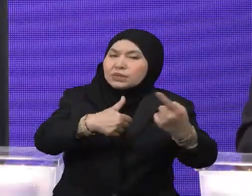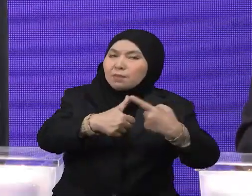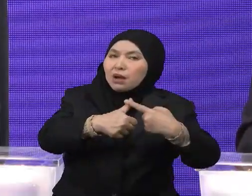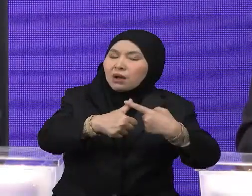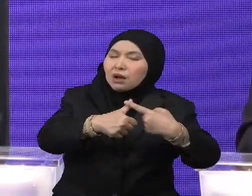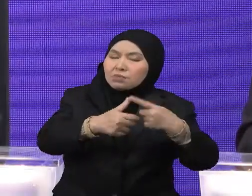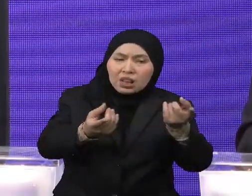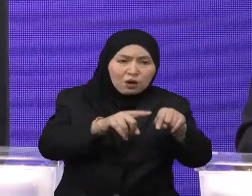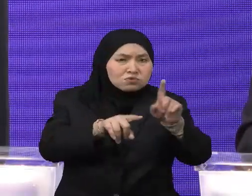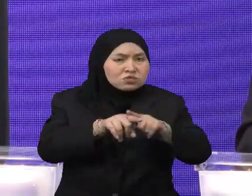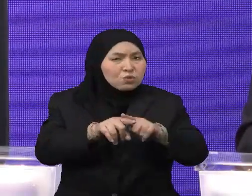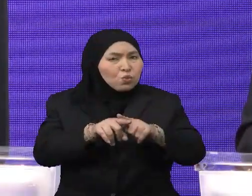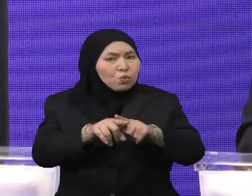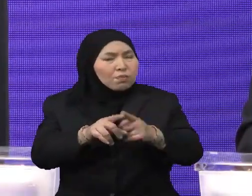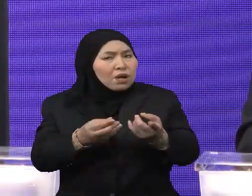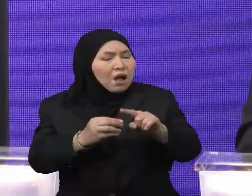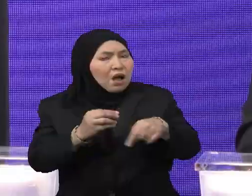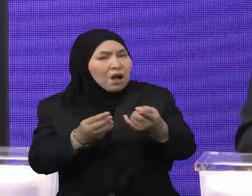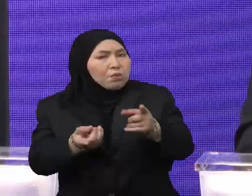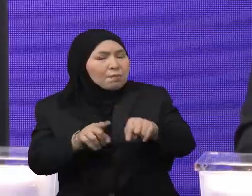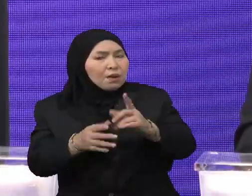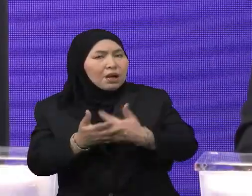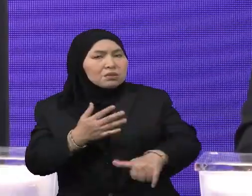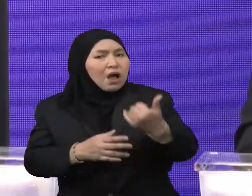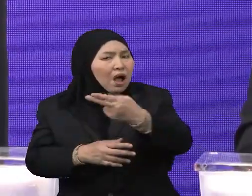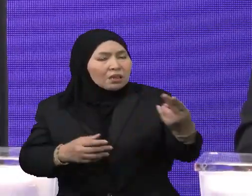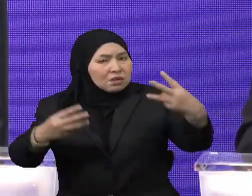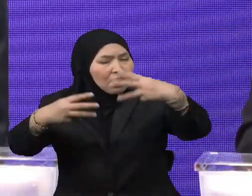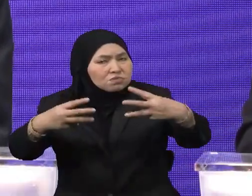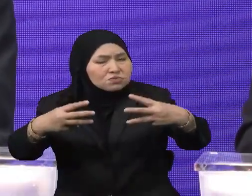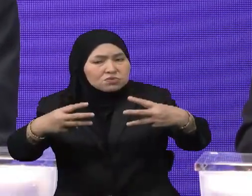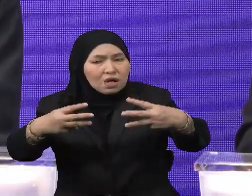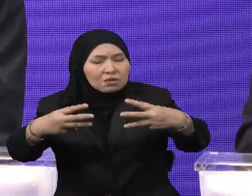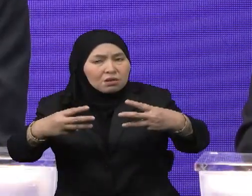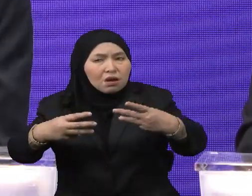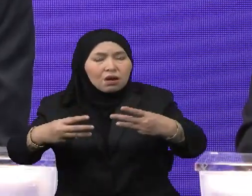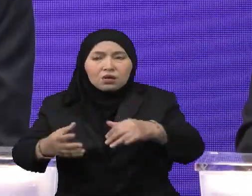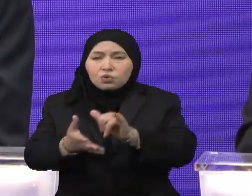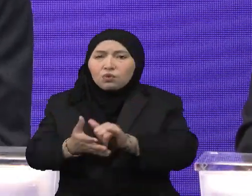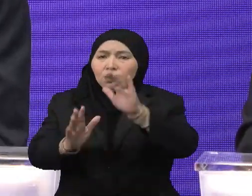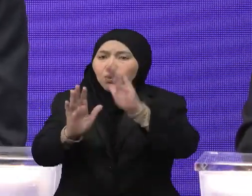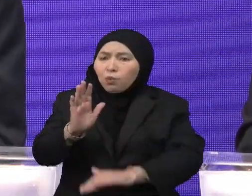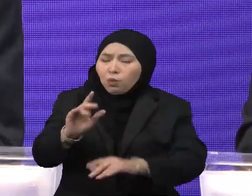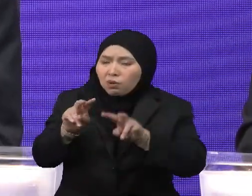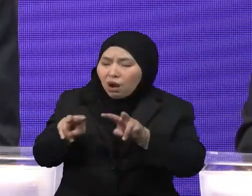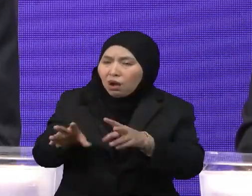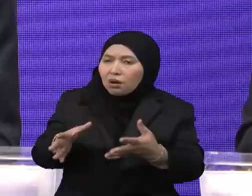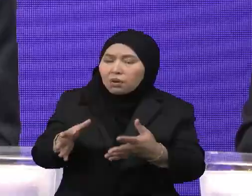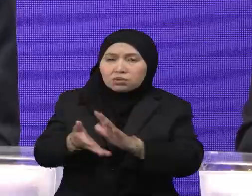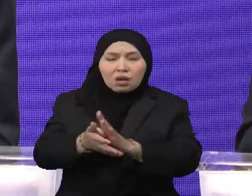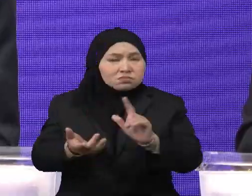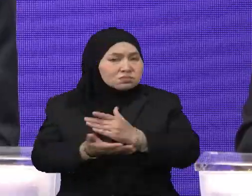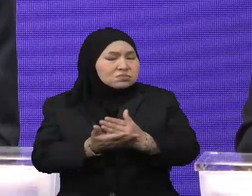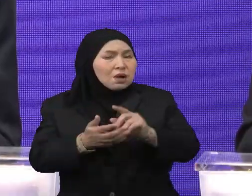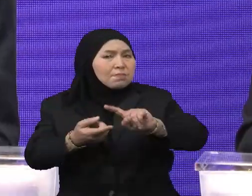berlaku satu insiden dimana harta rampasan perang itu berkurang kan kemudian sebagian sahabat